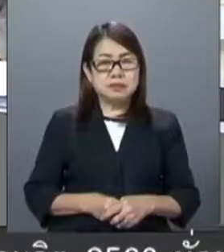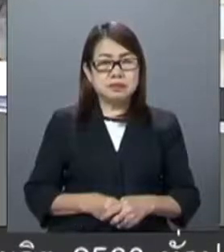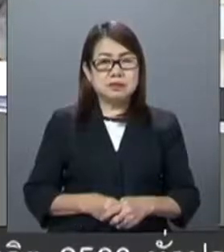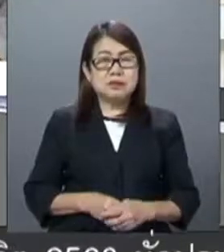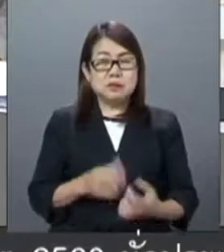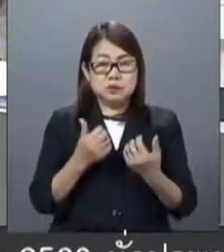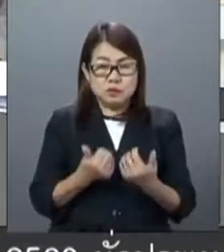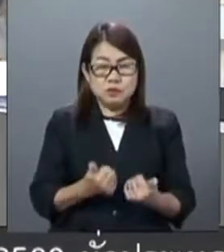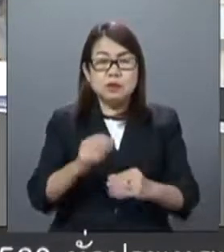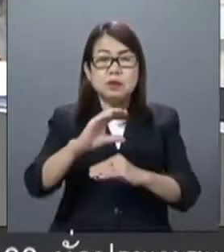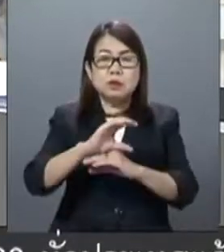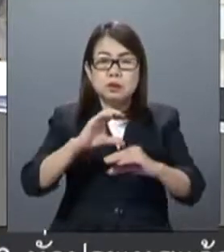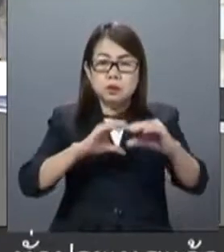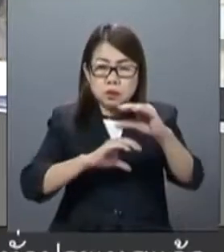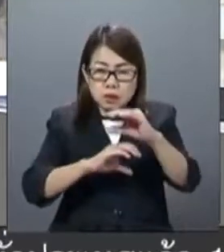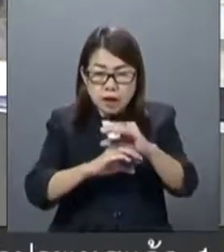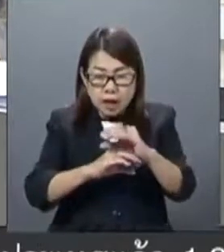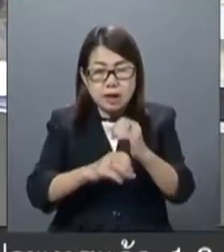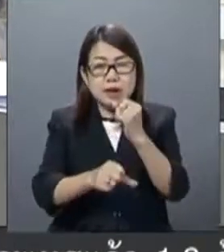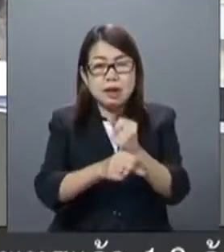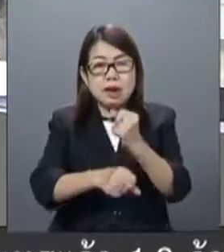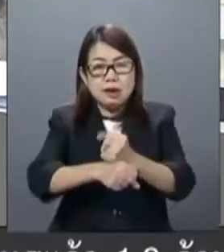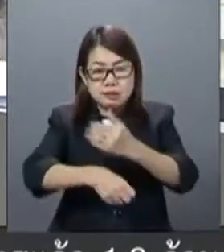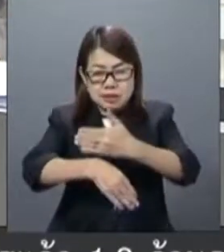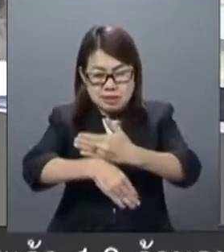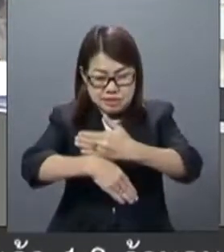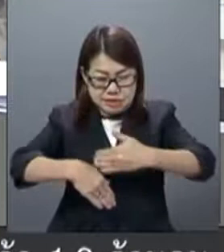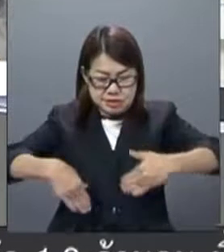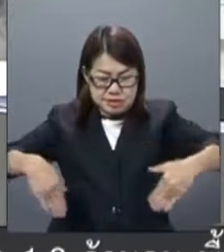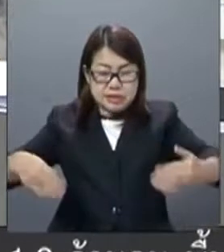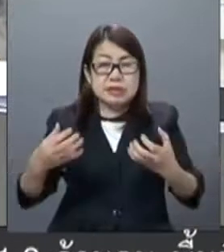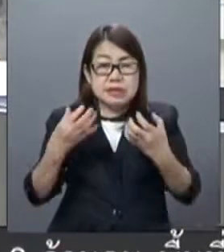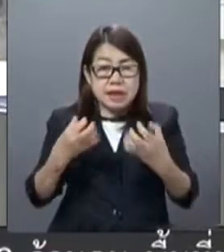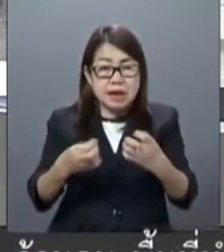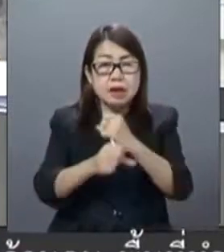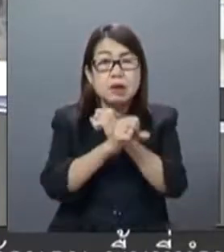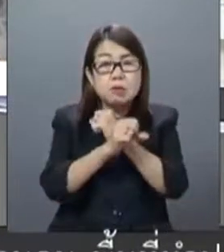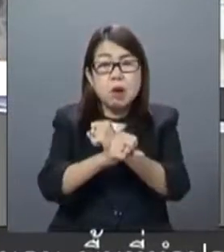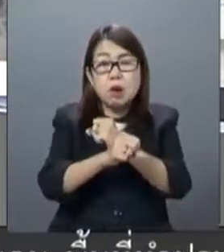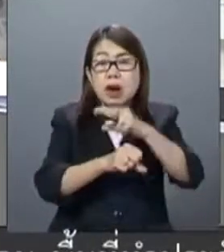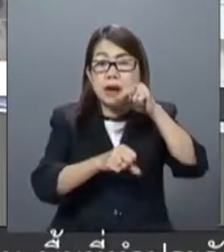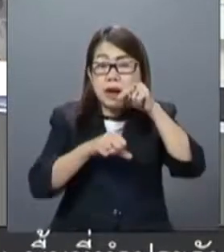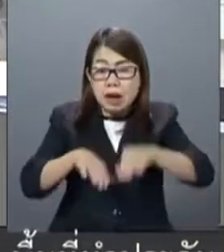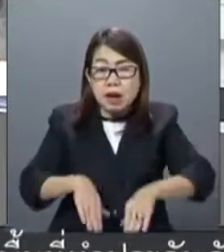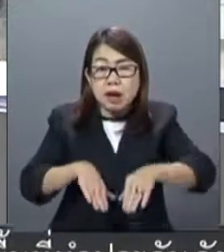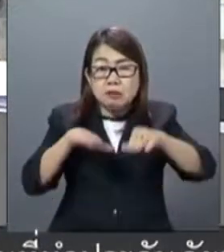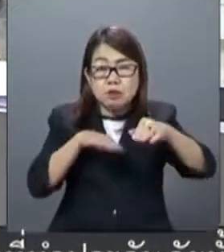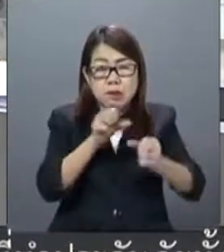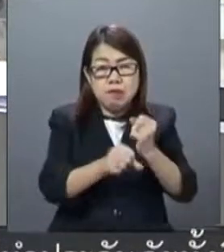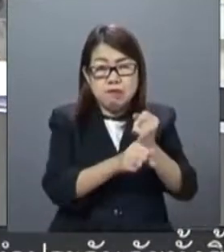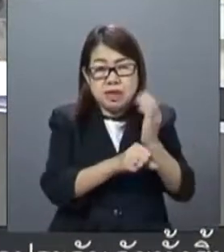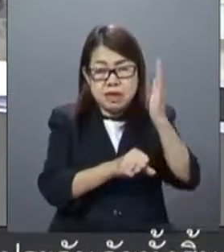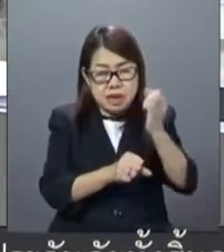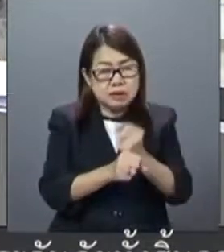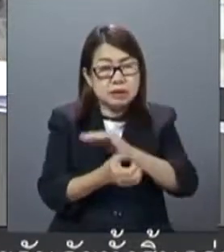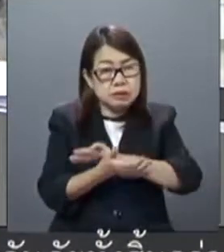ข asympt sentของการก่อรางเขื่อน conskretเพื่ปองการน้ำทวมที่กำหนดระยะidaysลาเราเสร็ในปีหน้าได้นำมาสู่การเดือนหนาจัดระเบีบชุมช